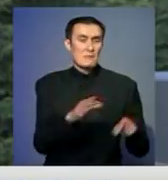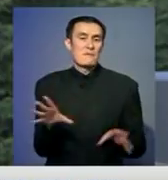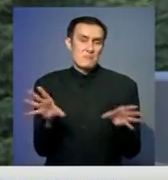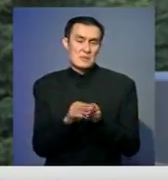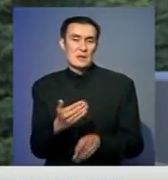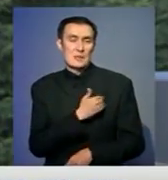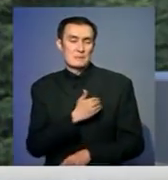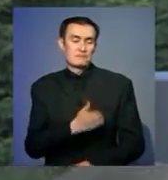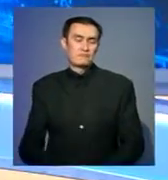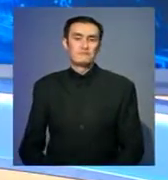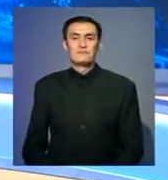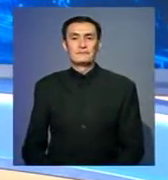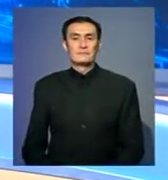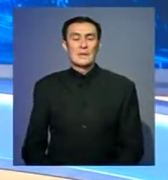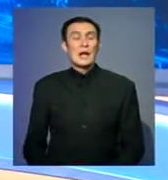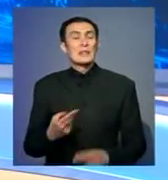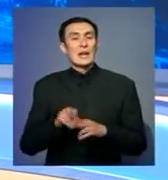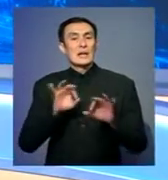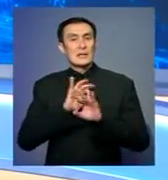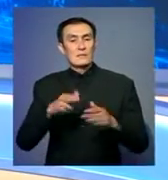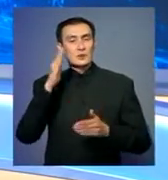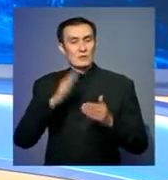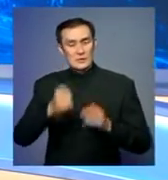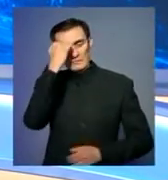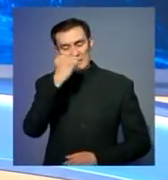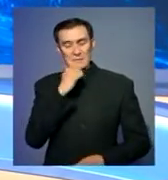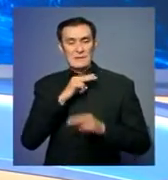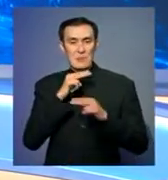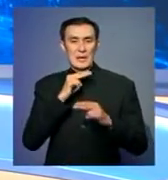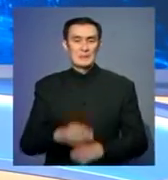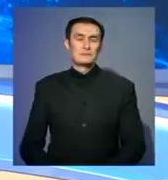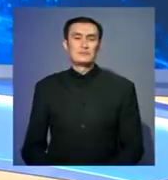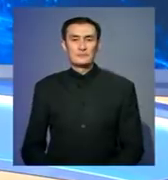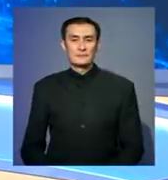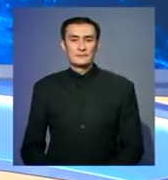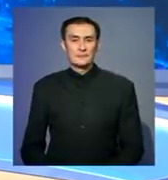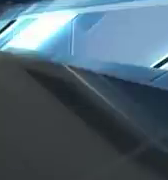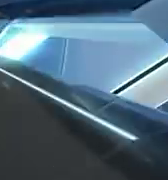вместе. Это пока все. Спасибо за внимание. Хорошего вечера.